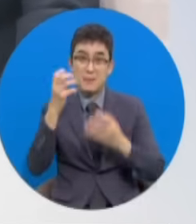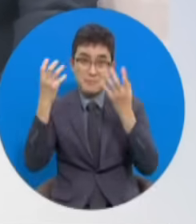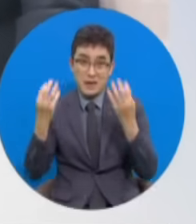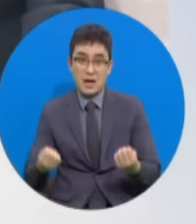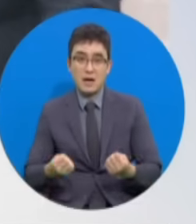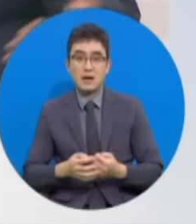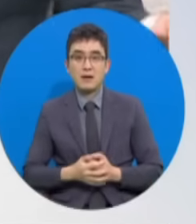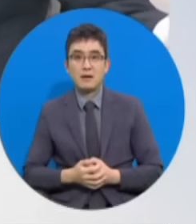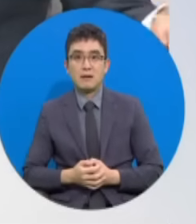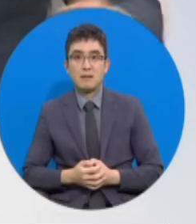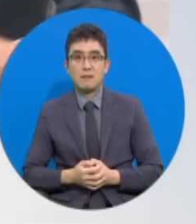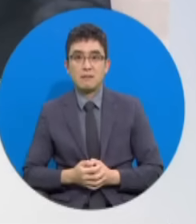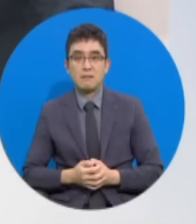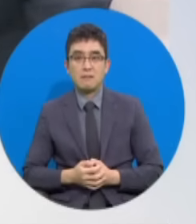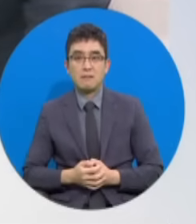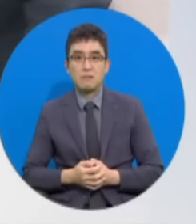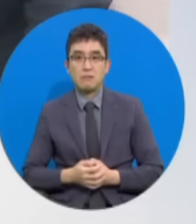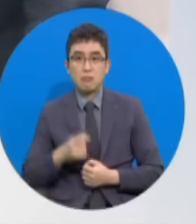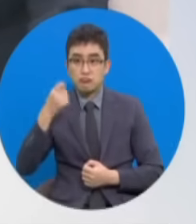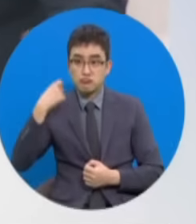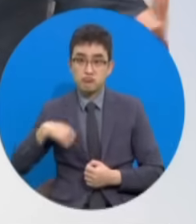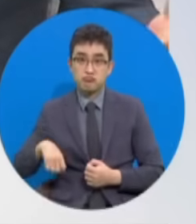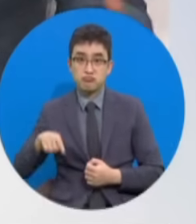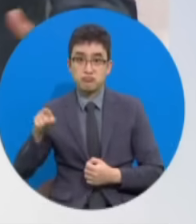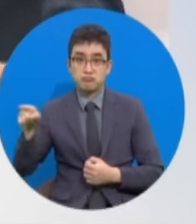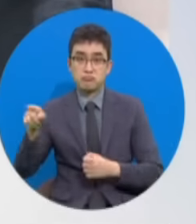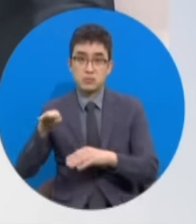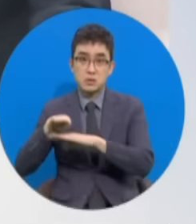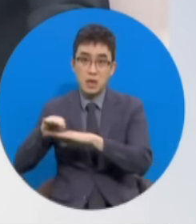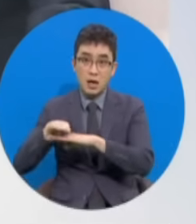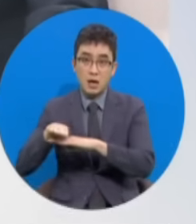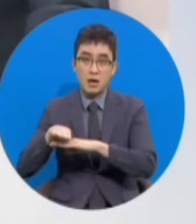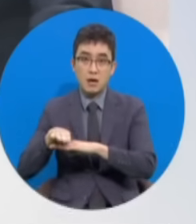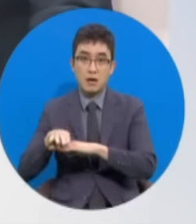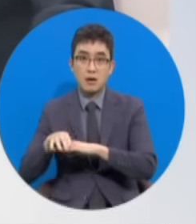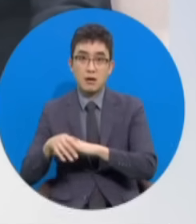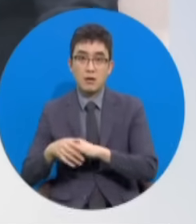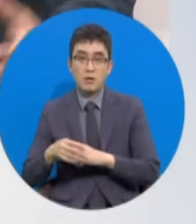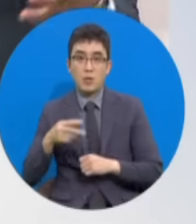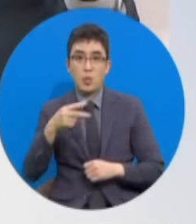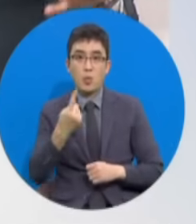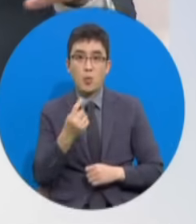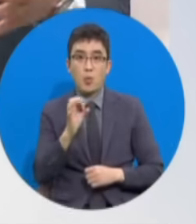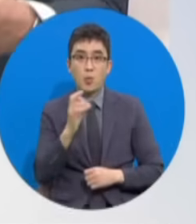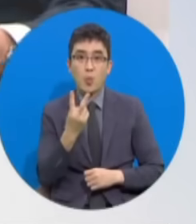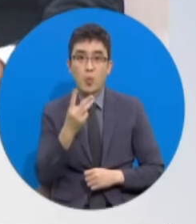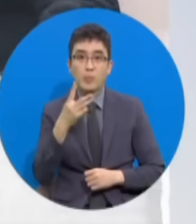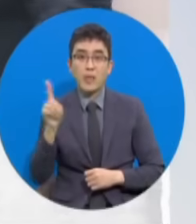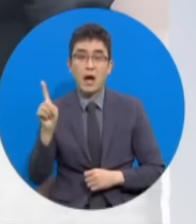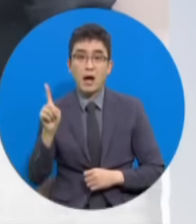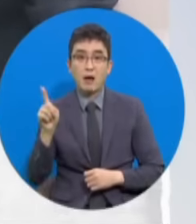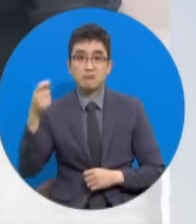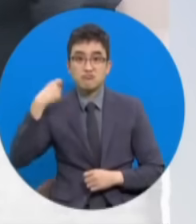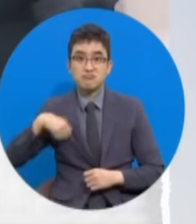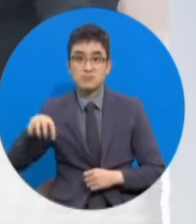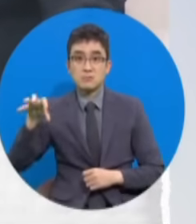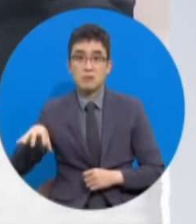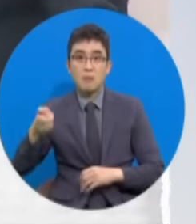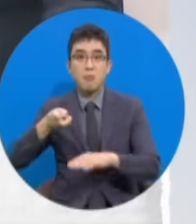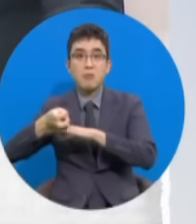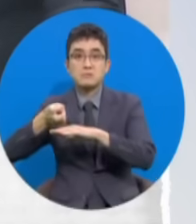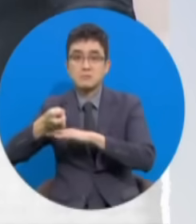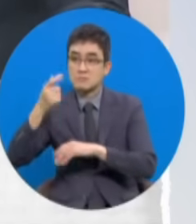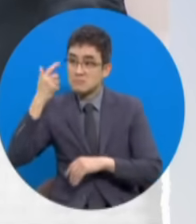많은데 왜 중국의 외산항공처, 산동성 외산항공처가 왜 도요타 버스를 타냐